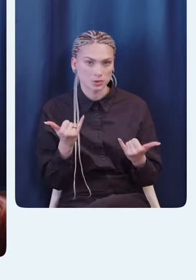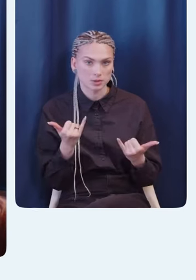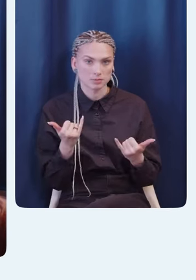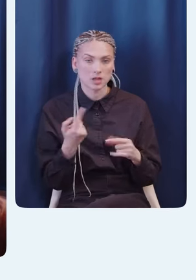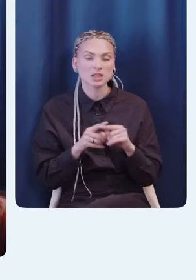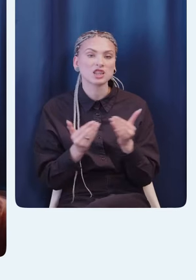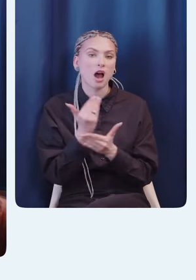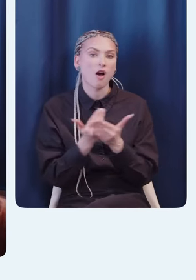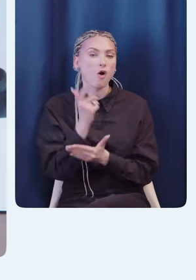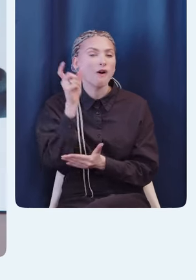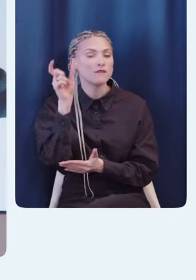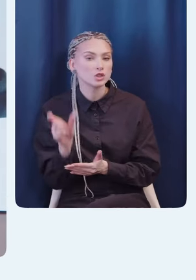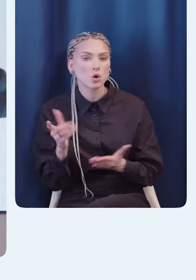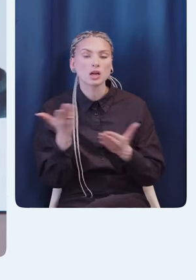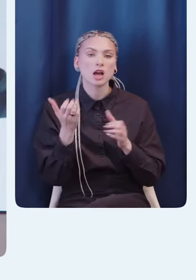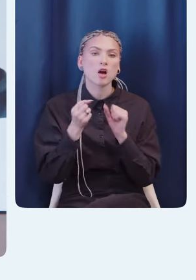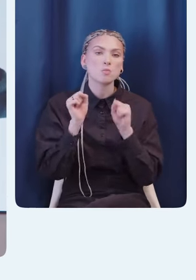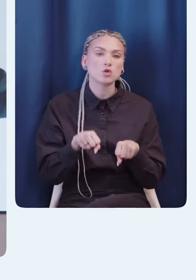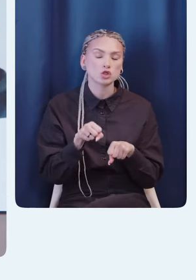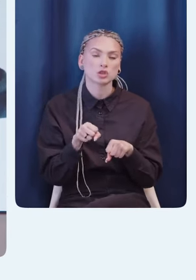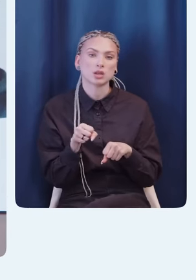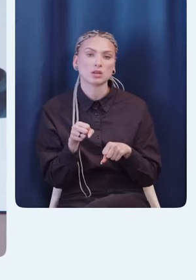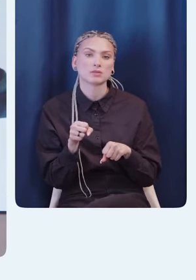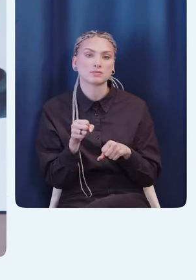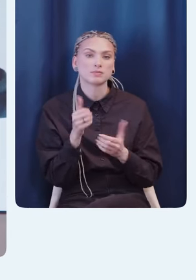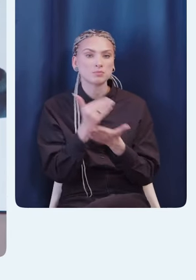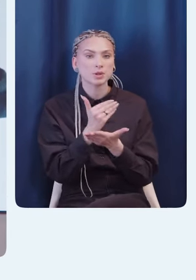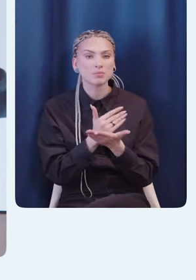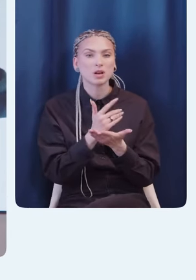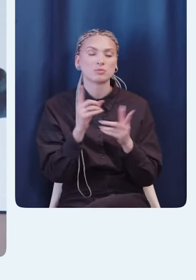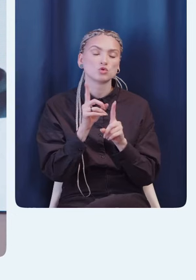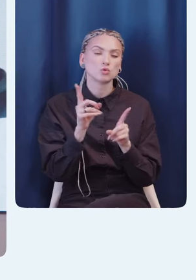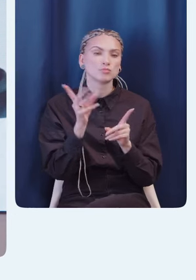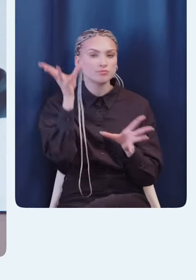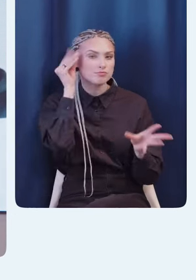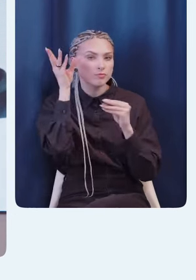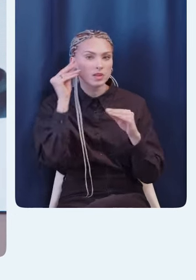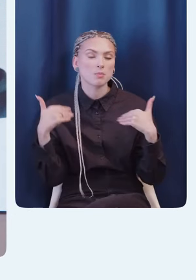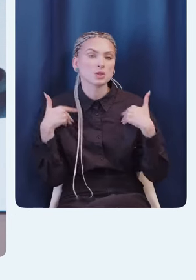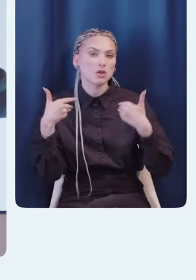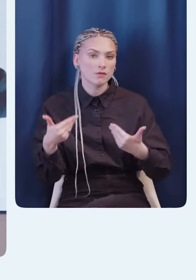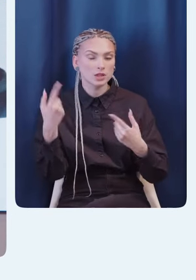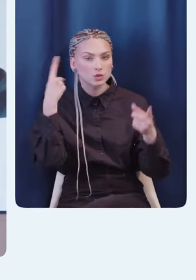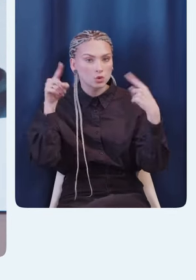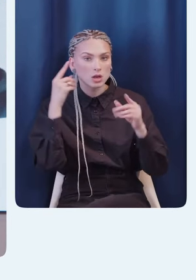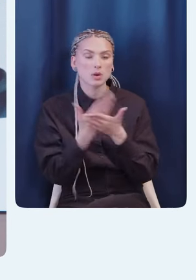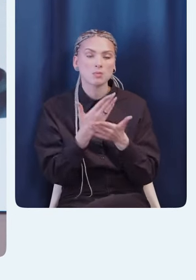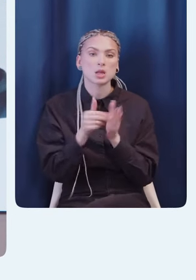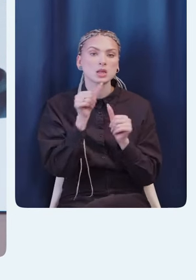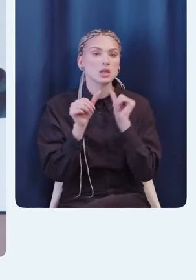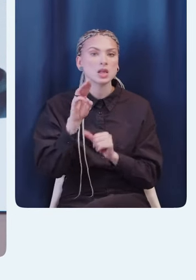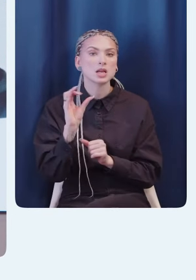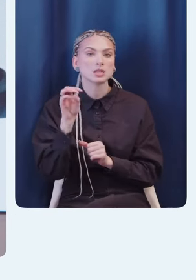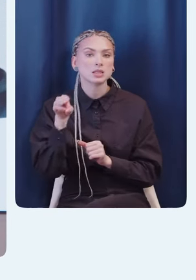новичок. Какие можно ресурсы, наверное, можно так посоветовать дизайнерам или там, тестировщикам,